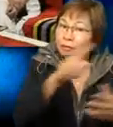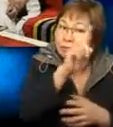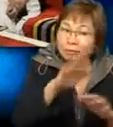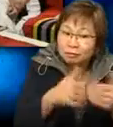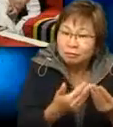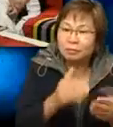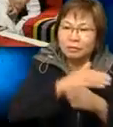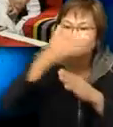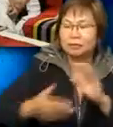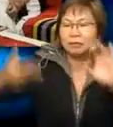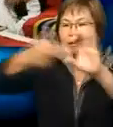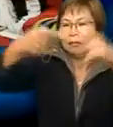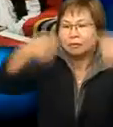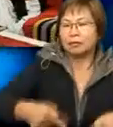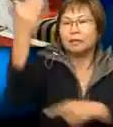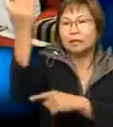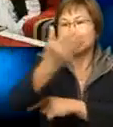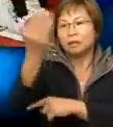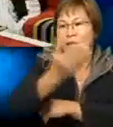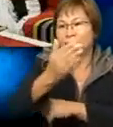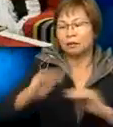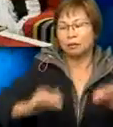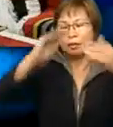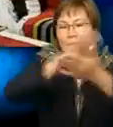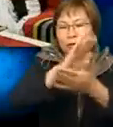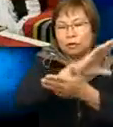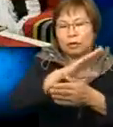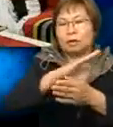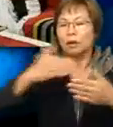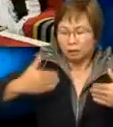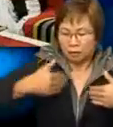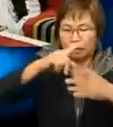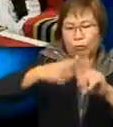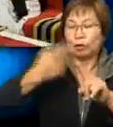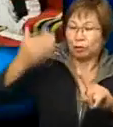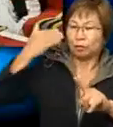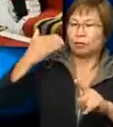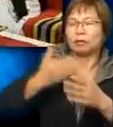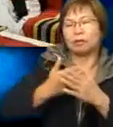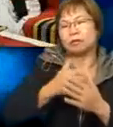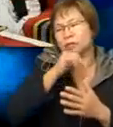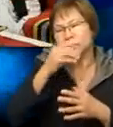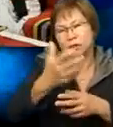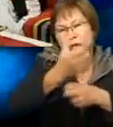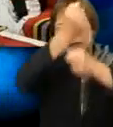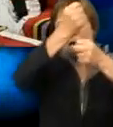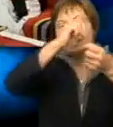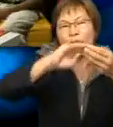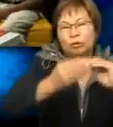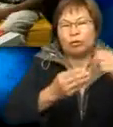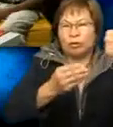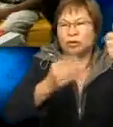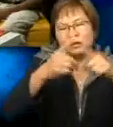bagaimana? Saya telah menyertai pertandingan syarahan di peringkat sekolah yang diadakan bulan lepas. Sungguh pun saya tidak mendapat tempat